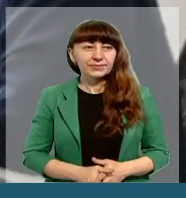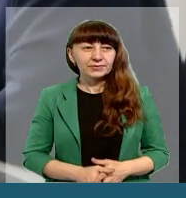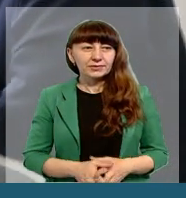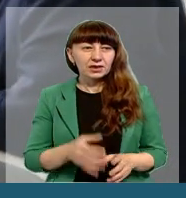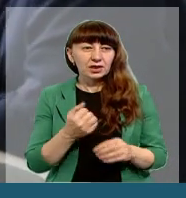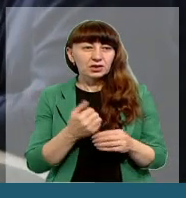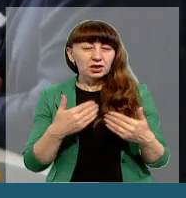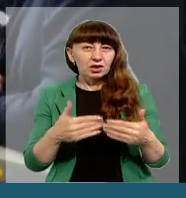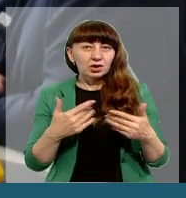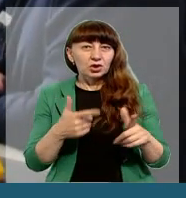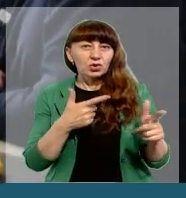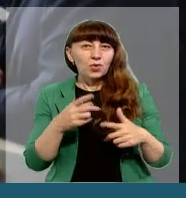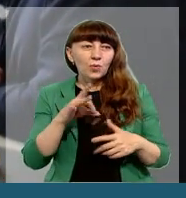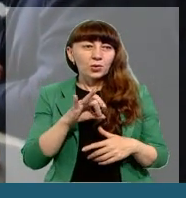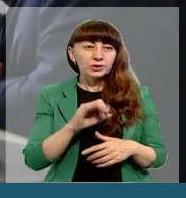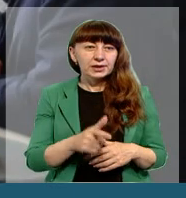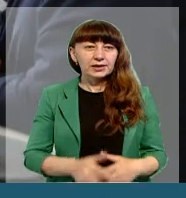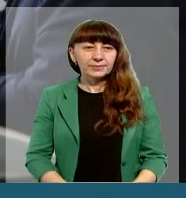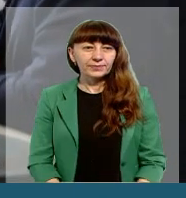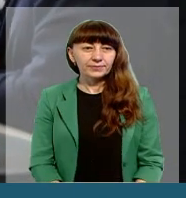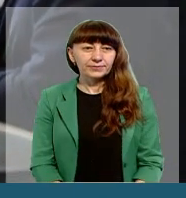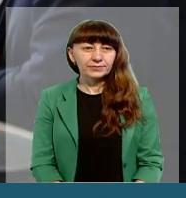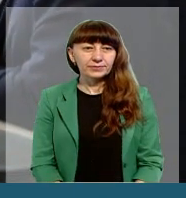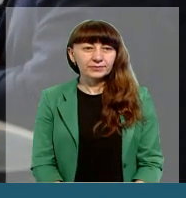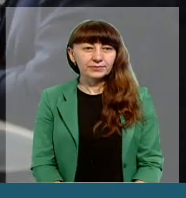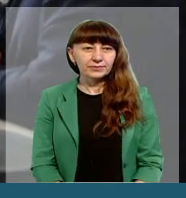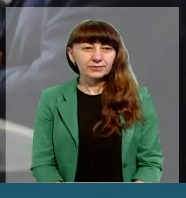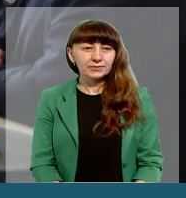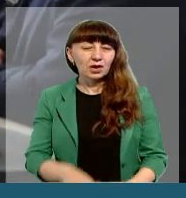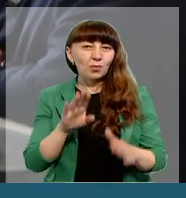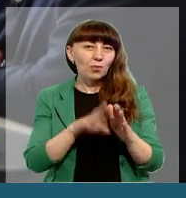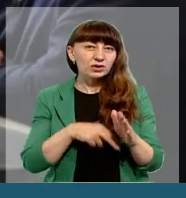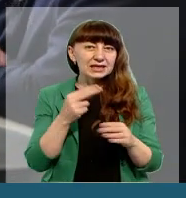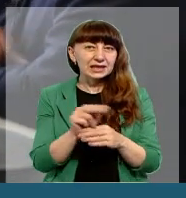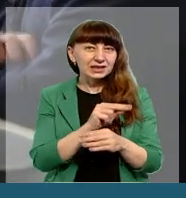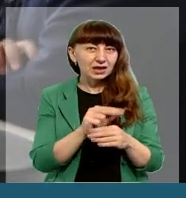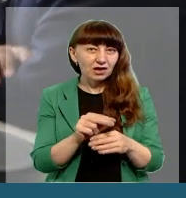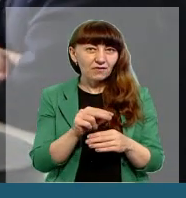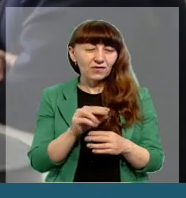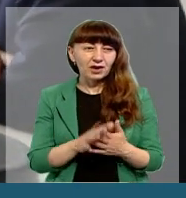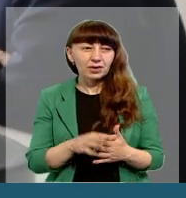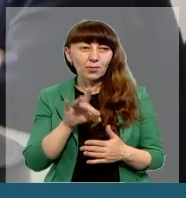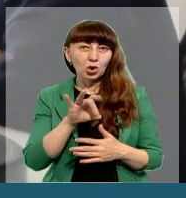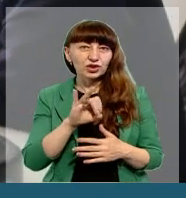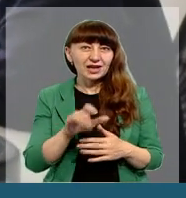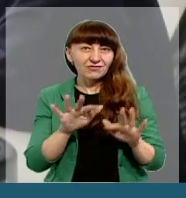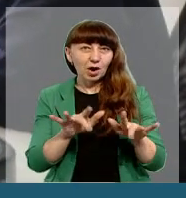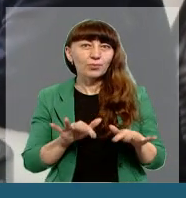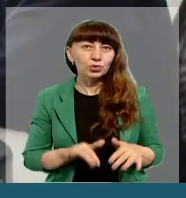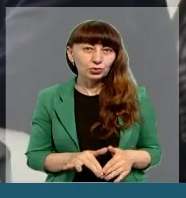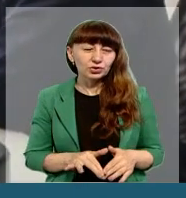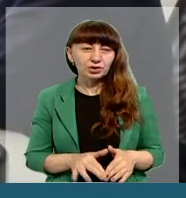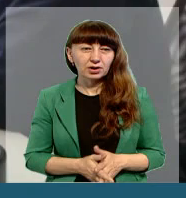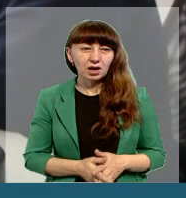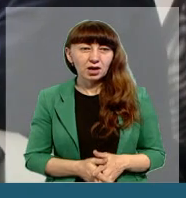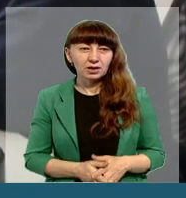делать уже готовую модель. Уже там после этого ее редактировать. После редактирования мы получаем полигональную деталь, то есть она